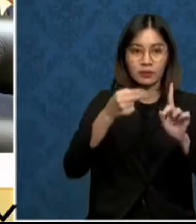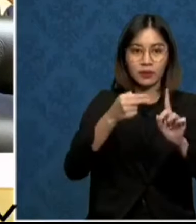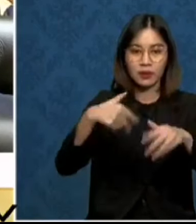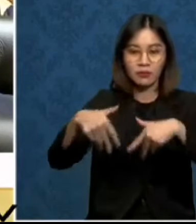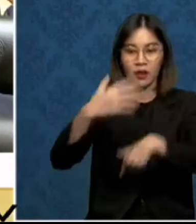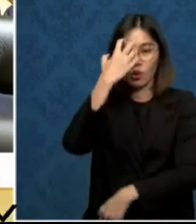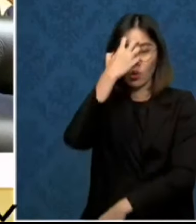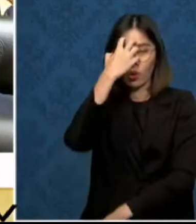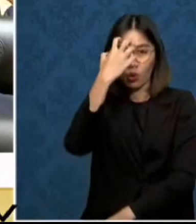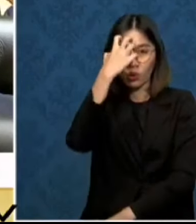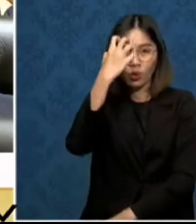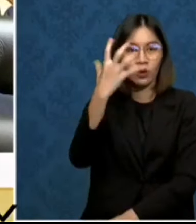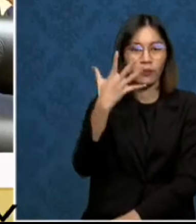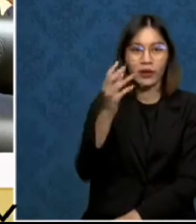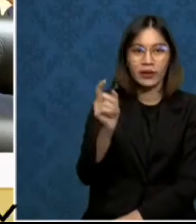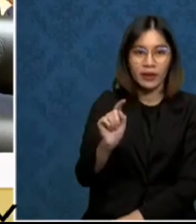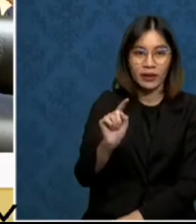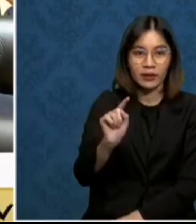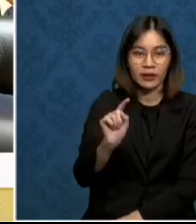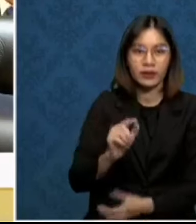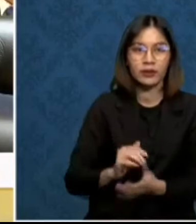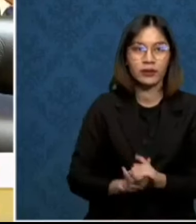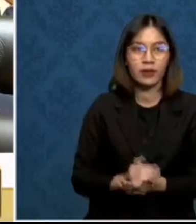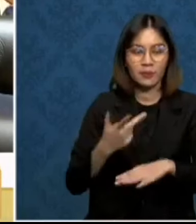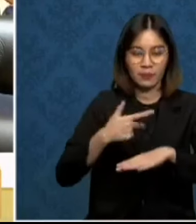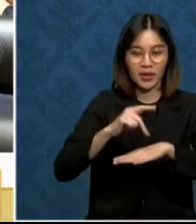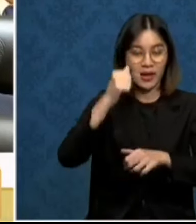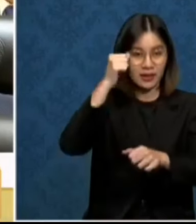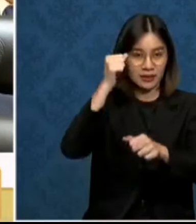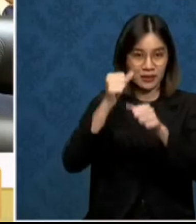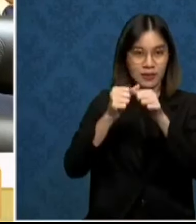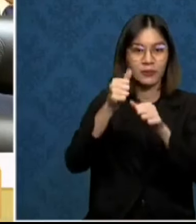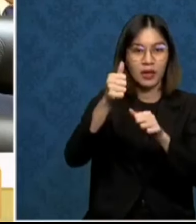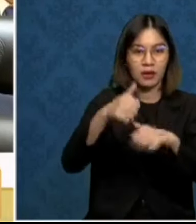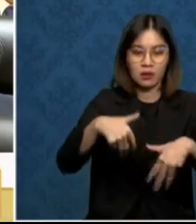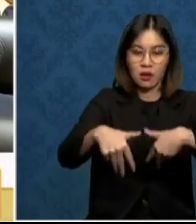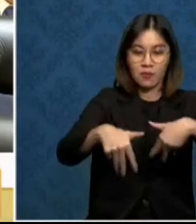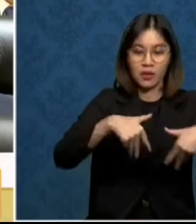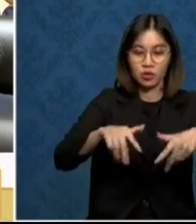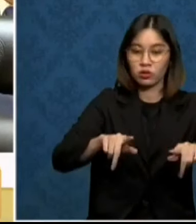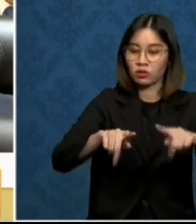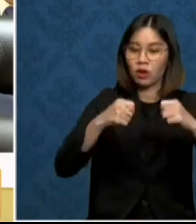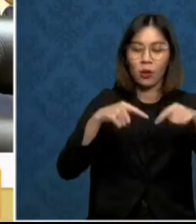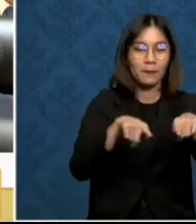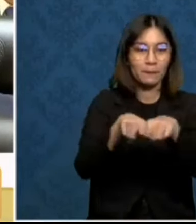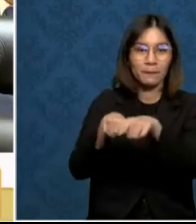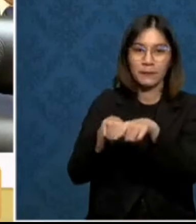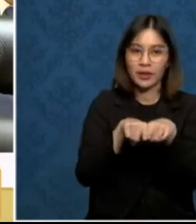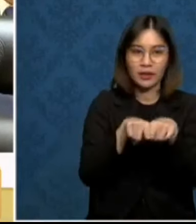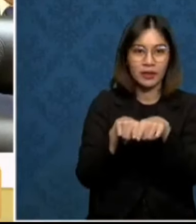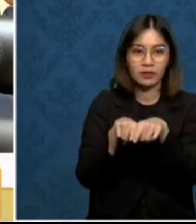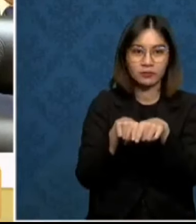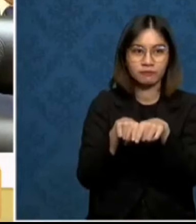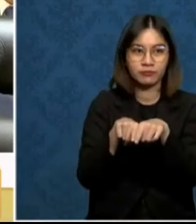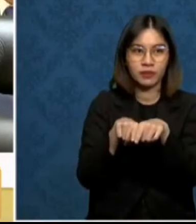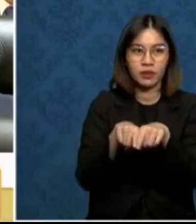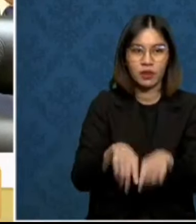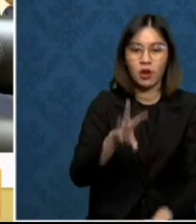โกรธมั้ยท่านประธานคงจำได้ประชาชนตอบตรงกัน